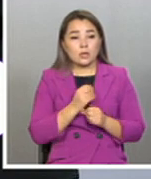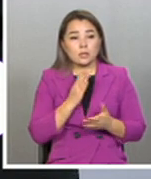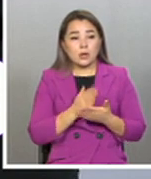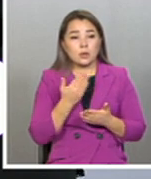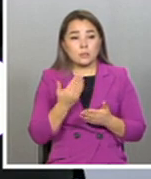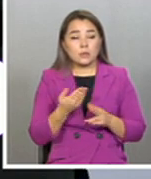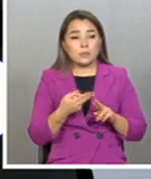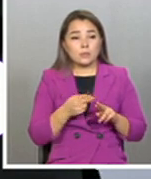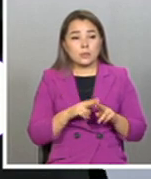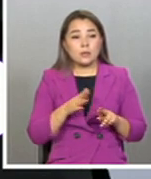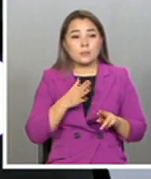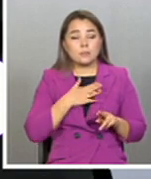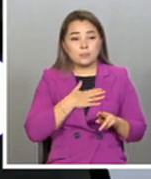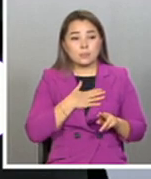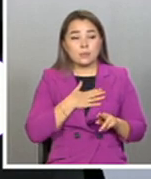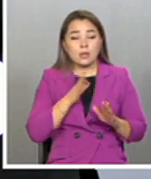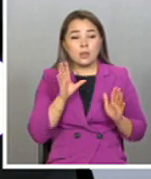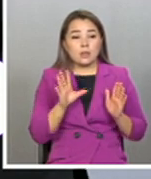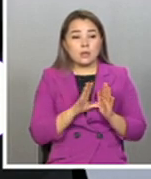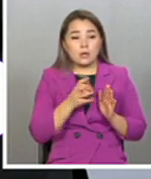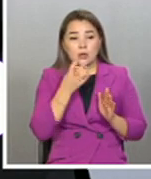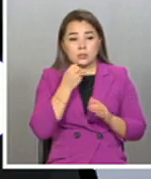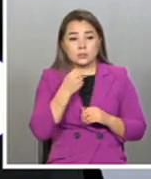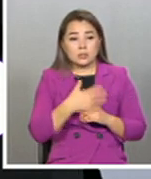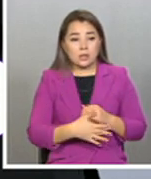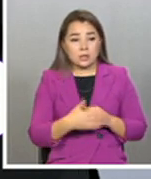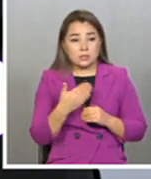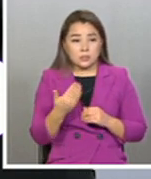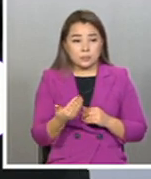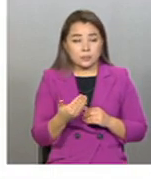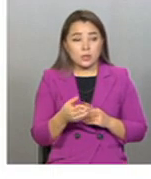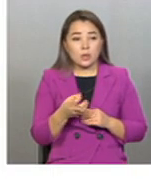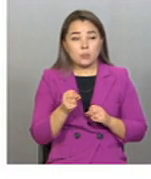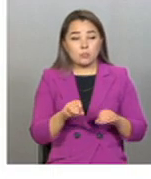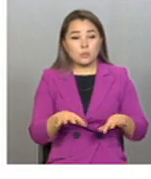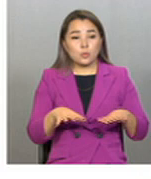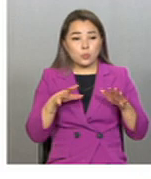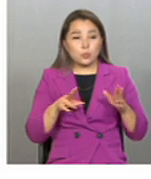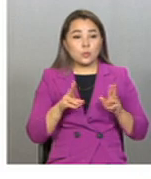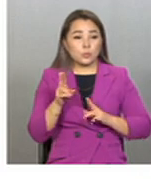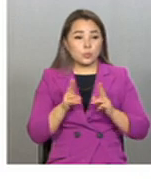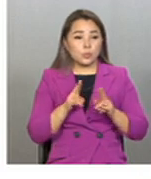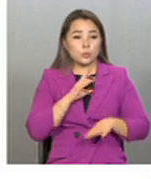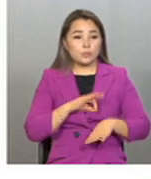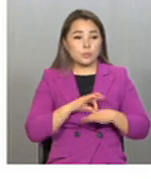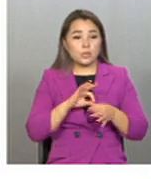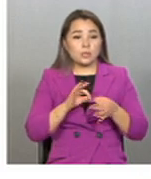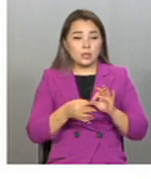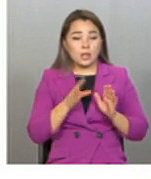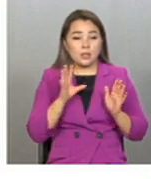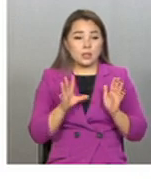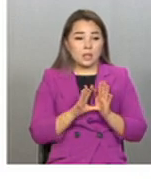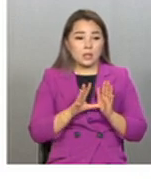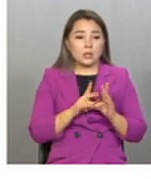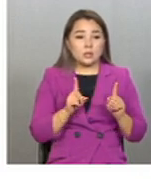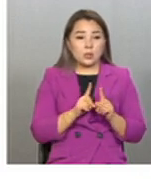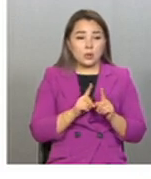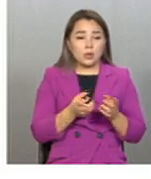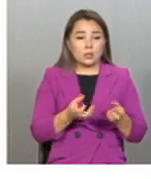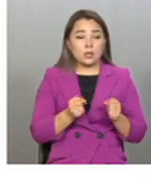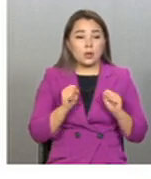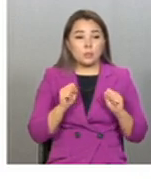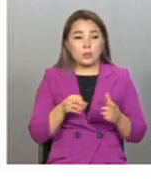бізде, яғни жылу электр станцияларында бу турбиналарының жұмысының есебінен бізде электр энергиясын алуға болады деген